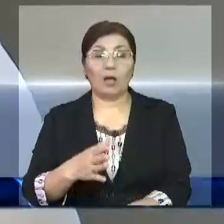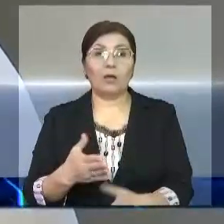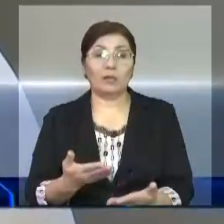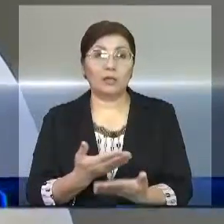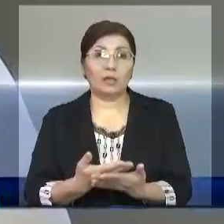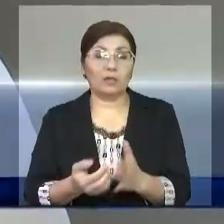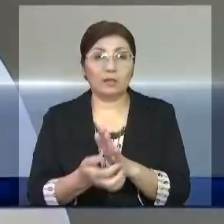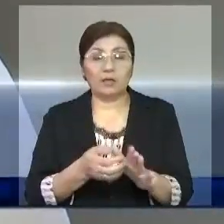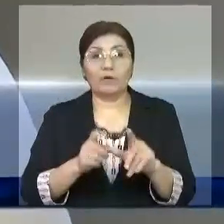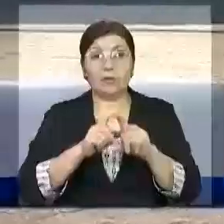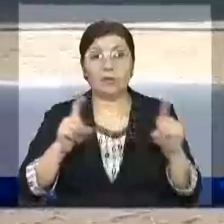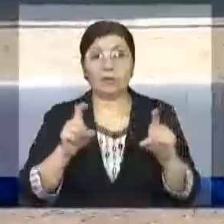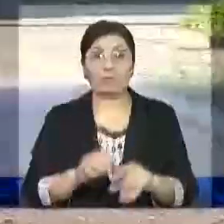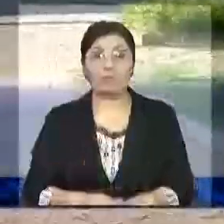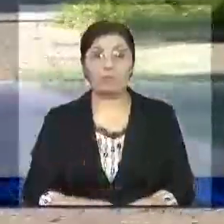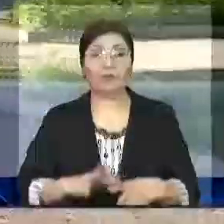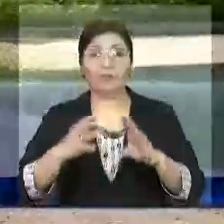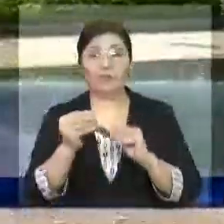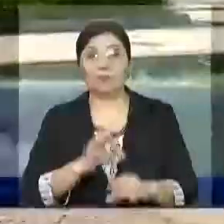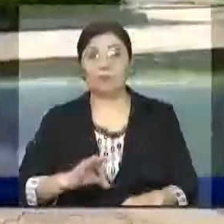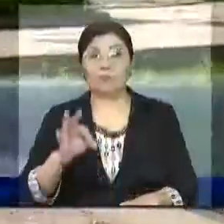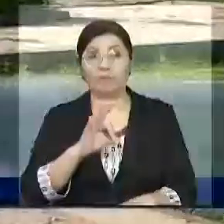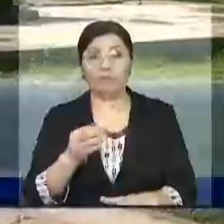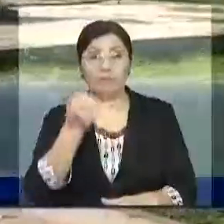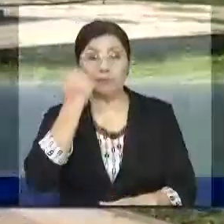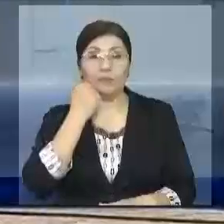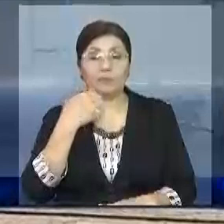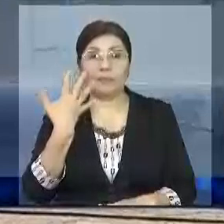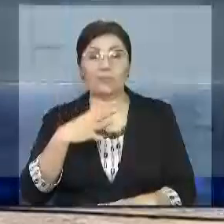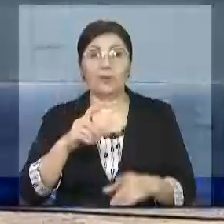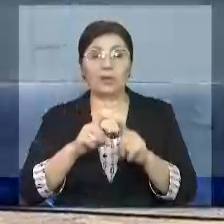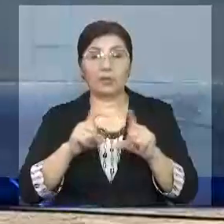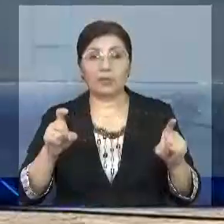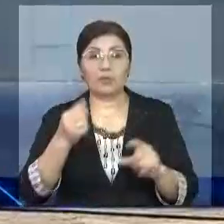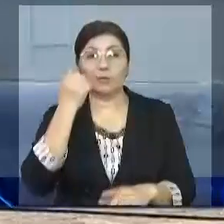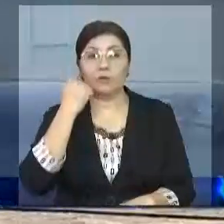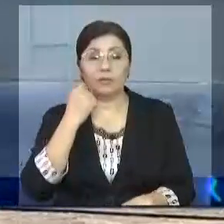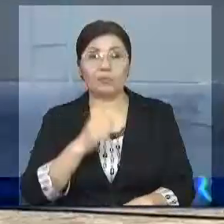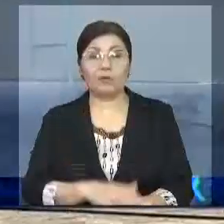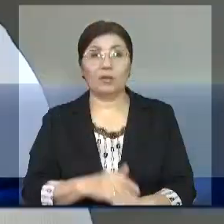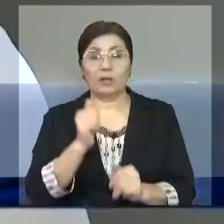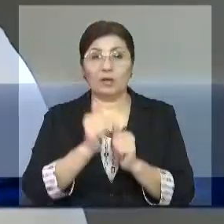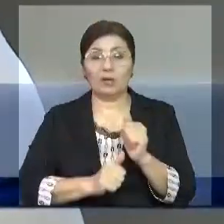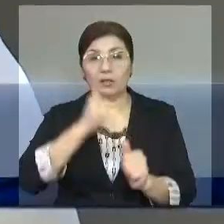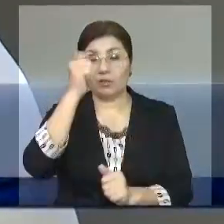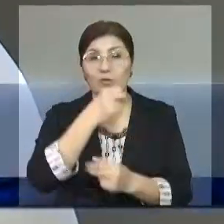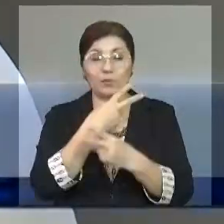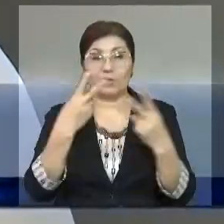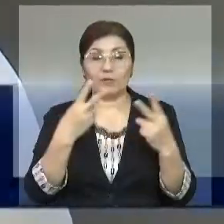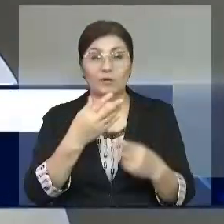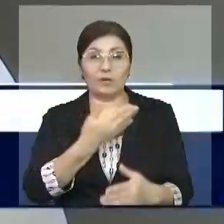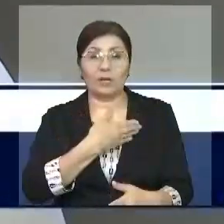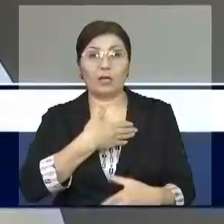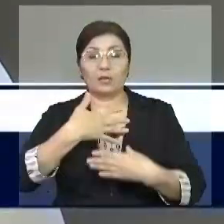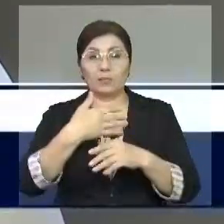которая позволила решить данный вопрос. По области в аварийном состоянии находятся 5 учебных заведений. Ежегодно данный показатель мы стараемся снижать за